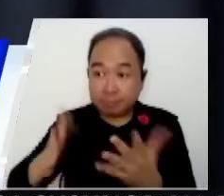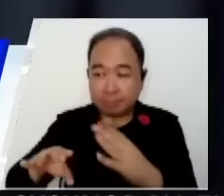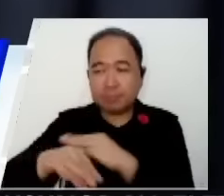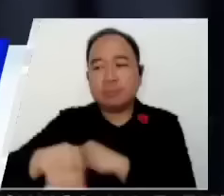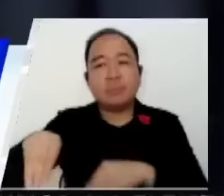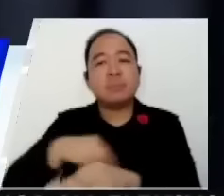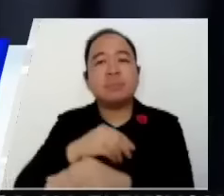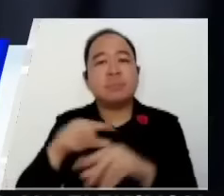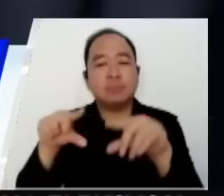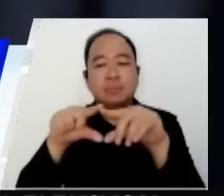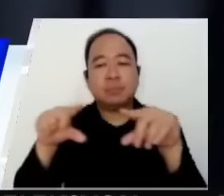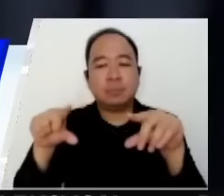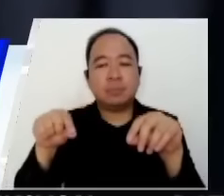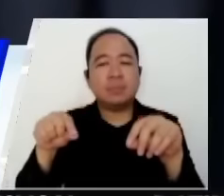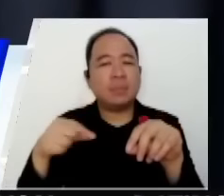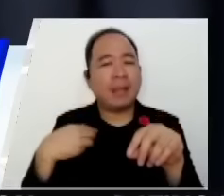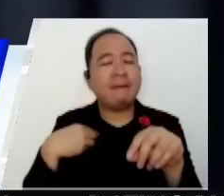ng